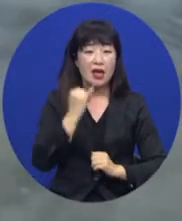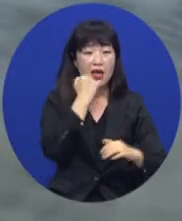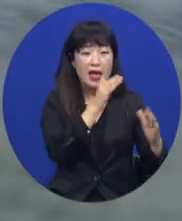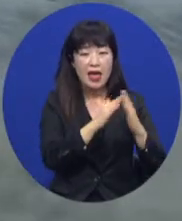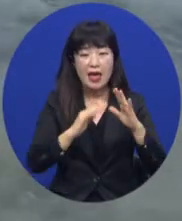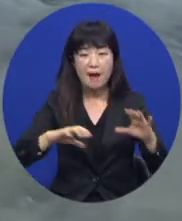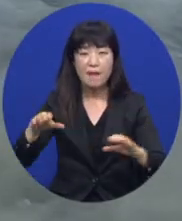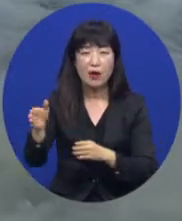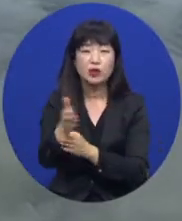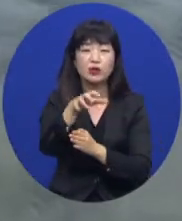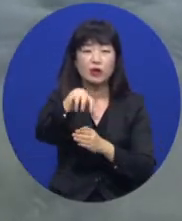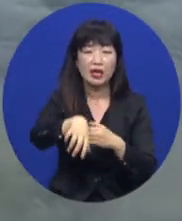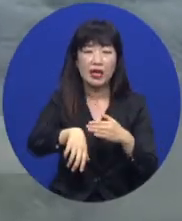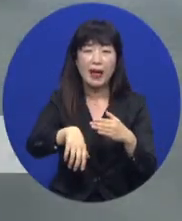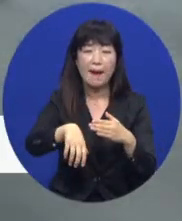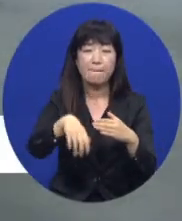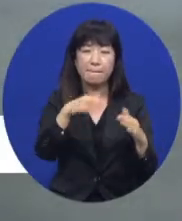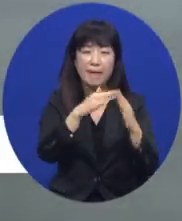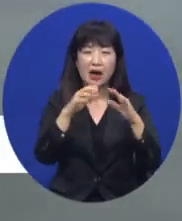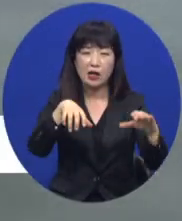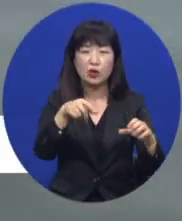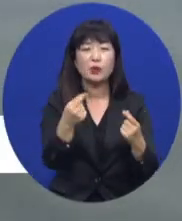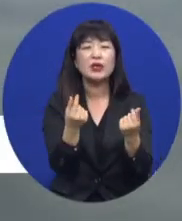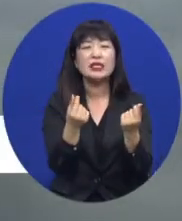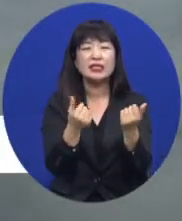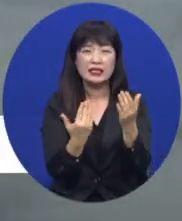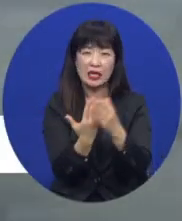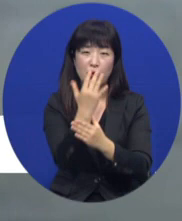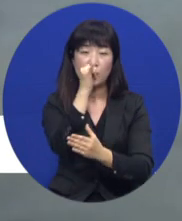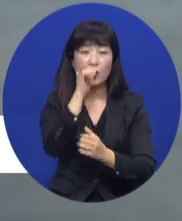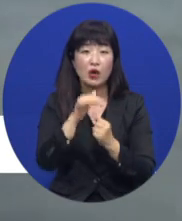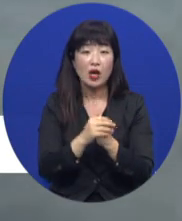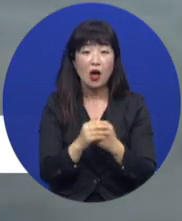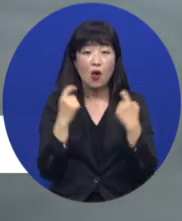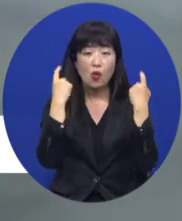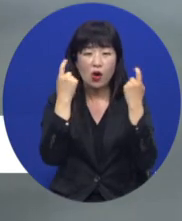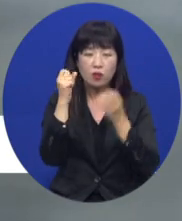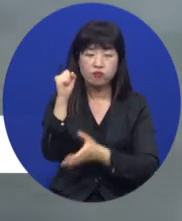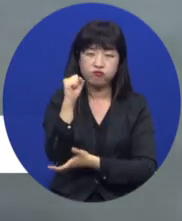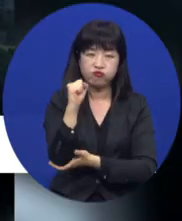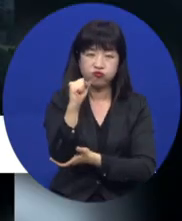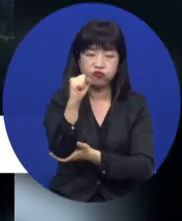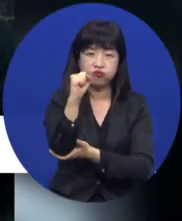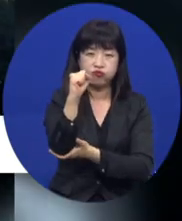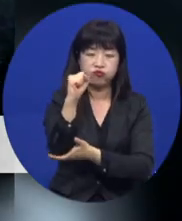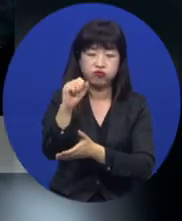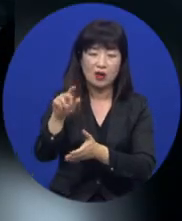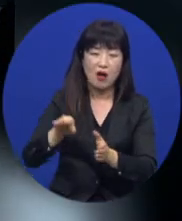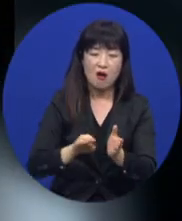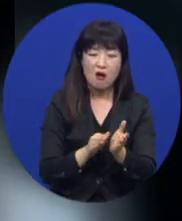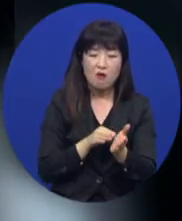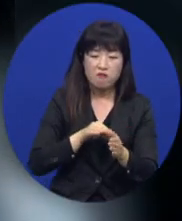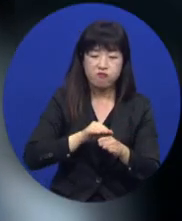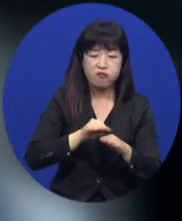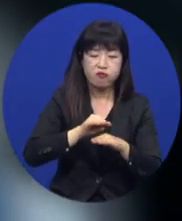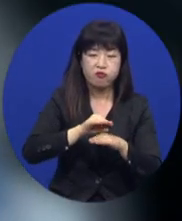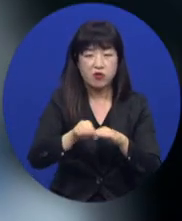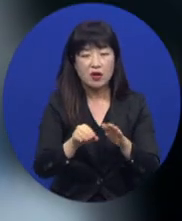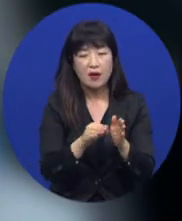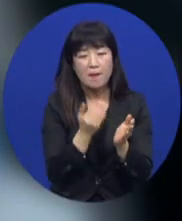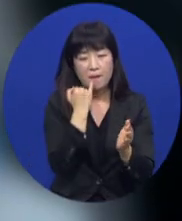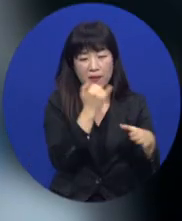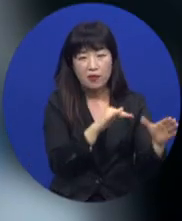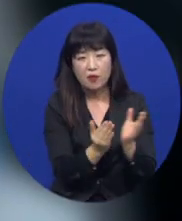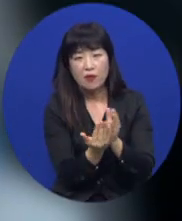어촌계 작업장 에서도 비슷한 사고가 났습니다 관광객이 몰던 렌터카 승용차가 미끄러지면서 바다로 추락한